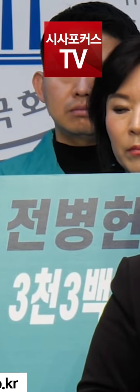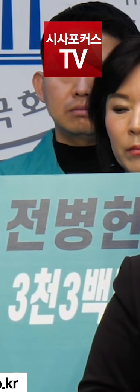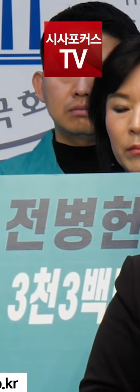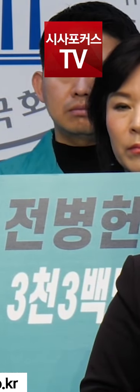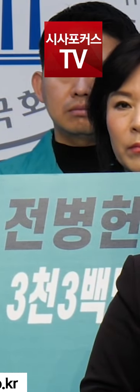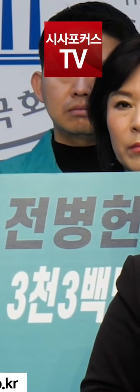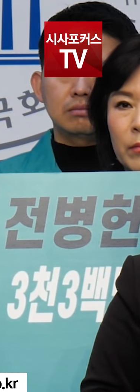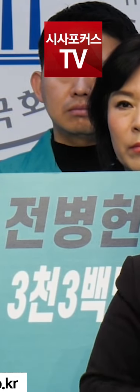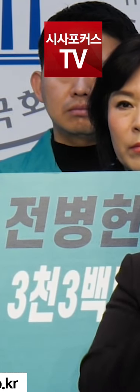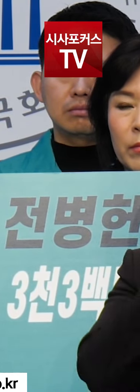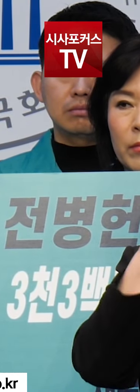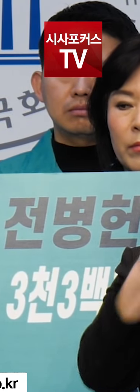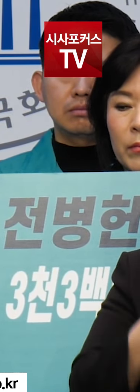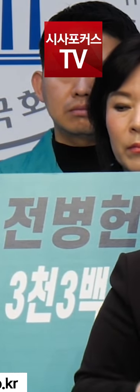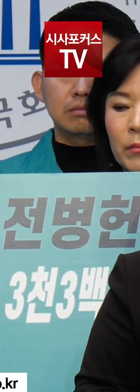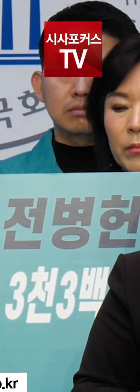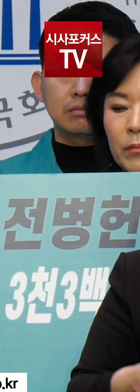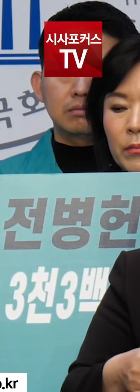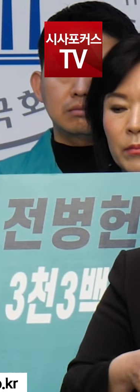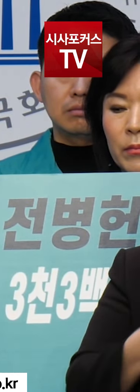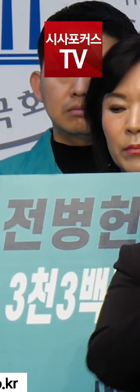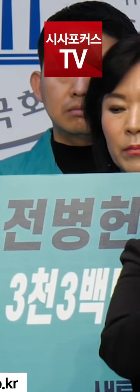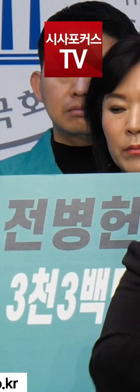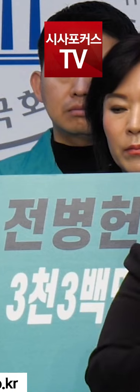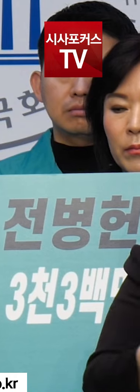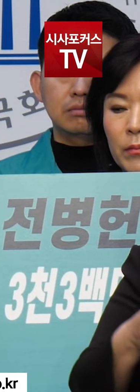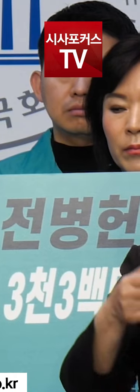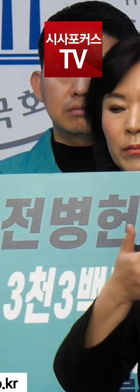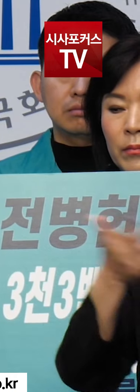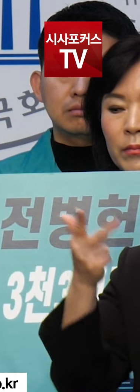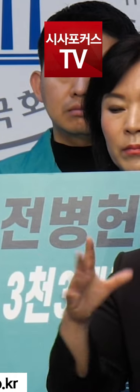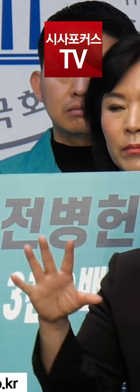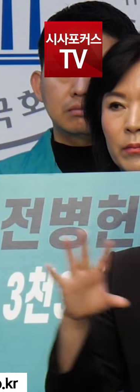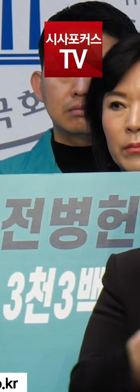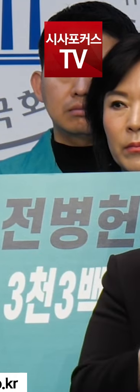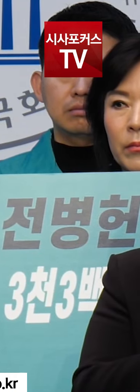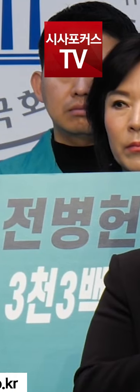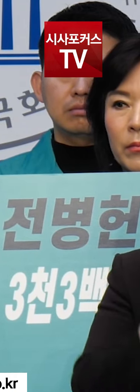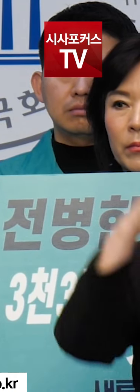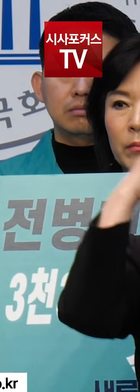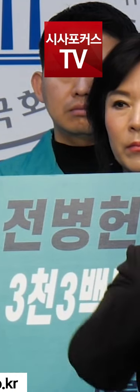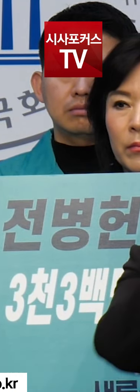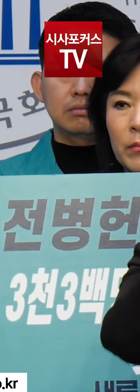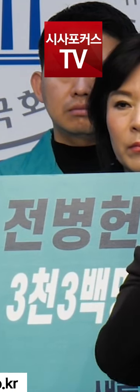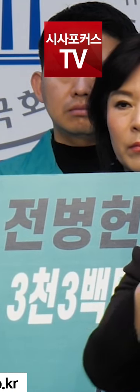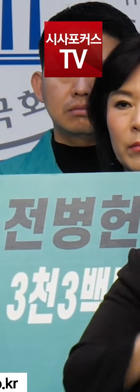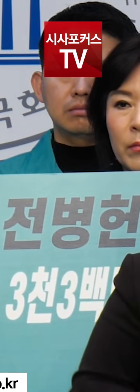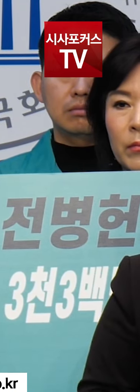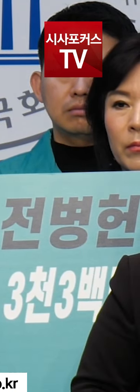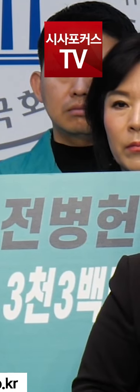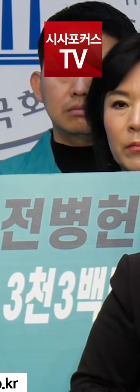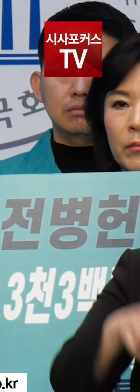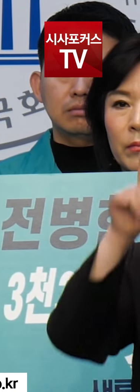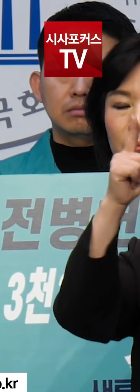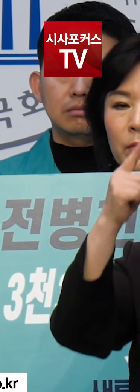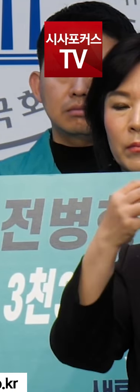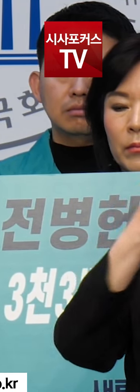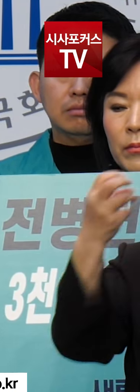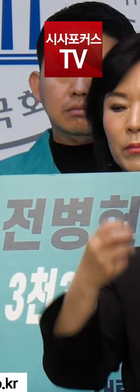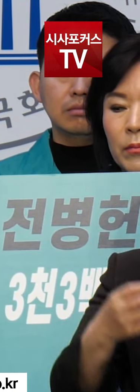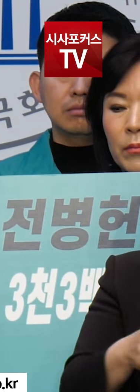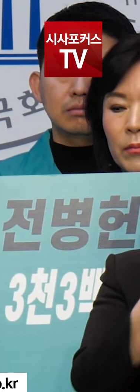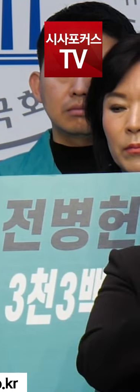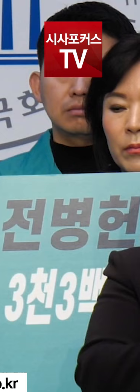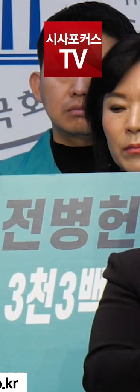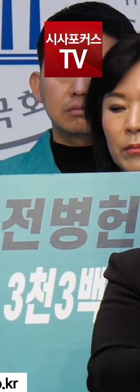윤명패권연대가 본질입니다. 윤석열 정권의 오만한 폭주와 이재명 정당의 교만한 폭주,